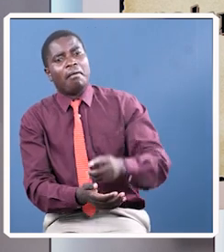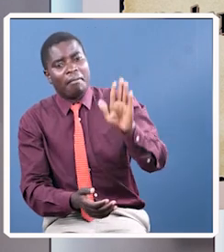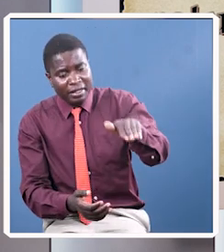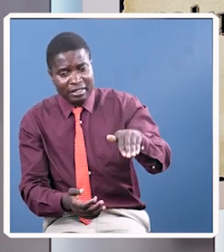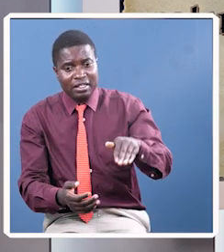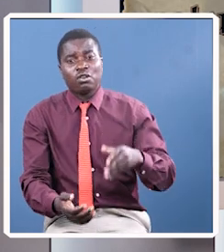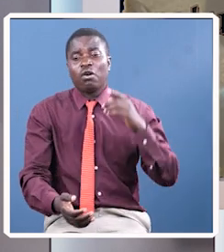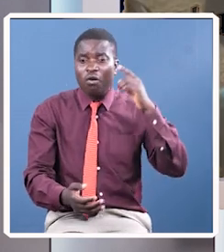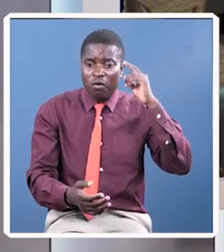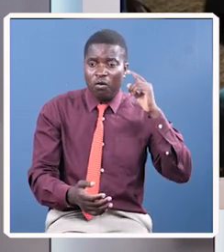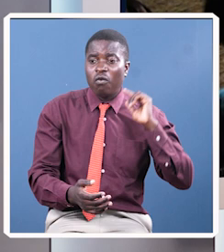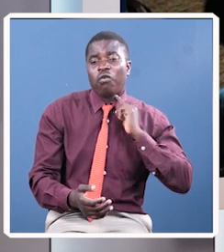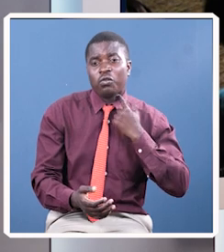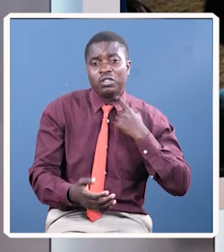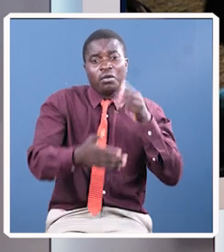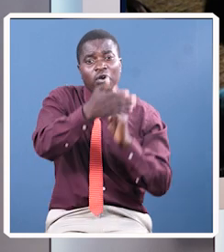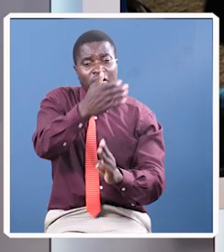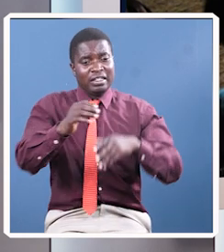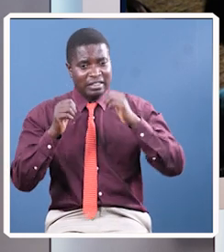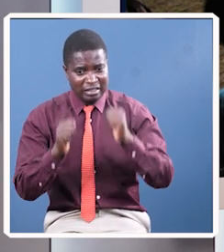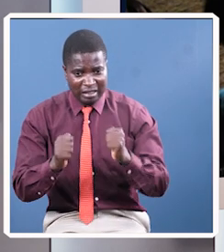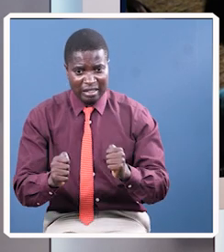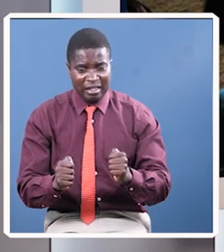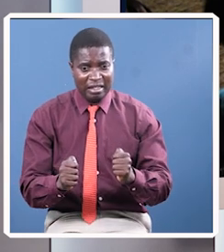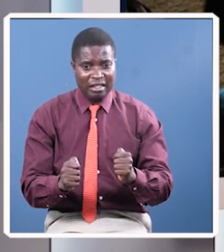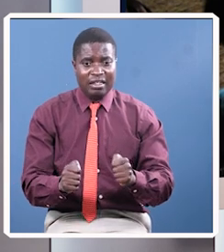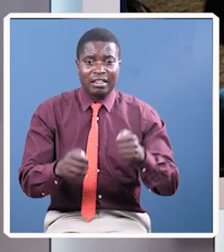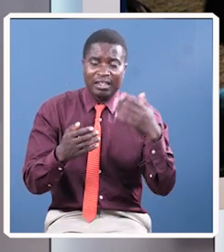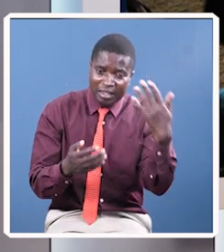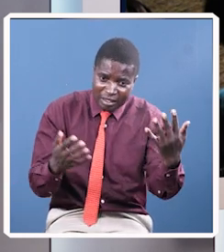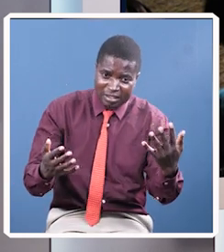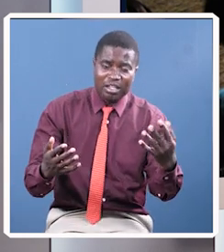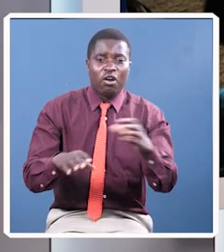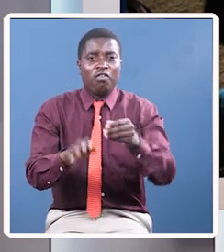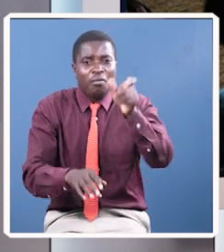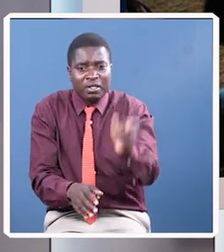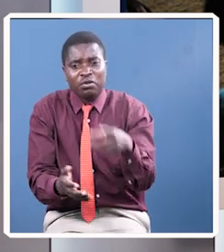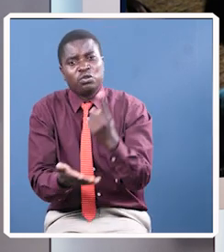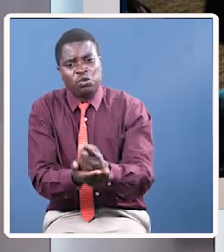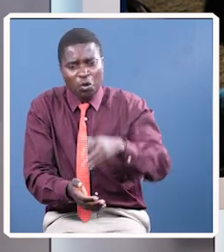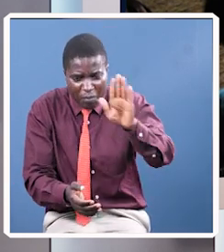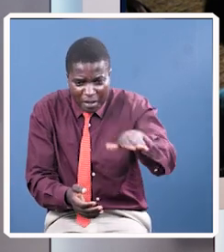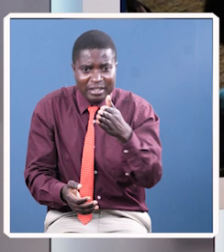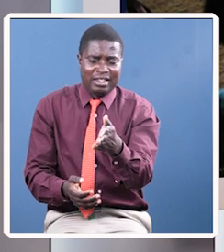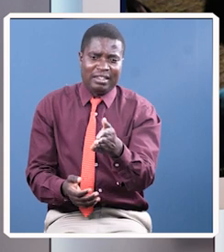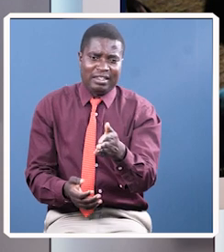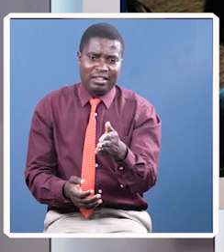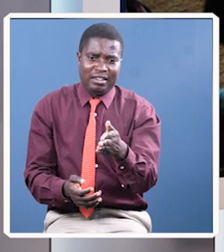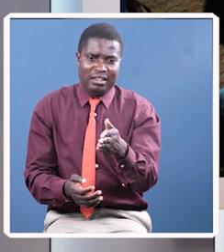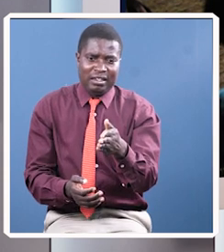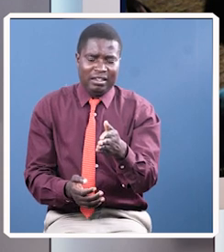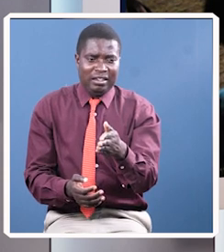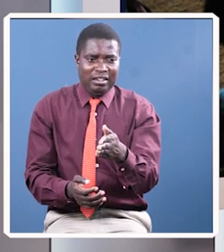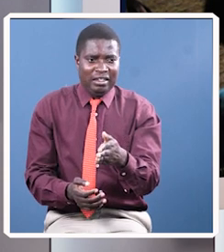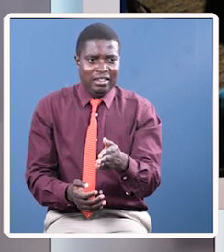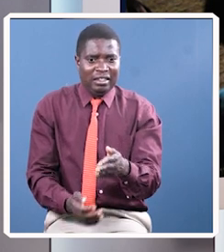prophet, muprofita wenema anosimbisa maoko emunhu anoita zvakaipa. Muprofita wenema anosimbisa maoko